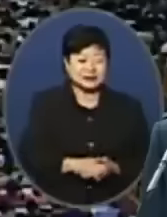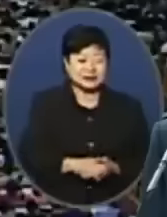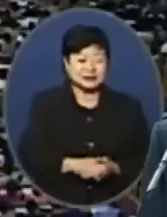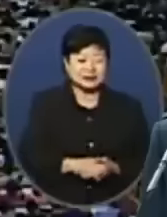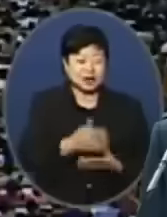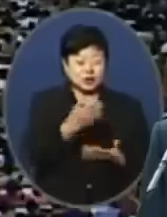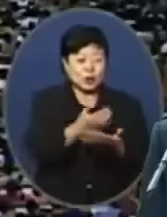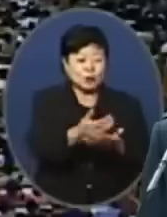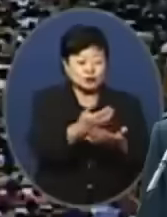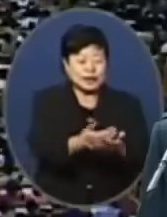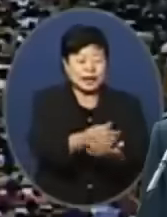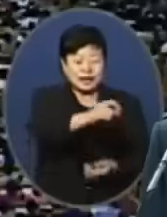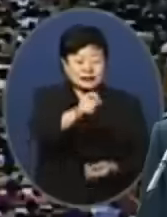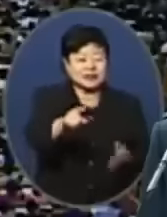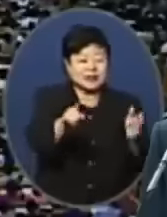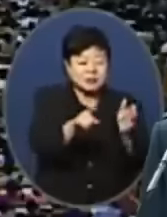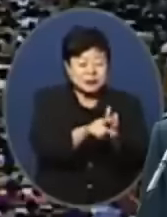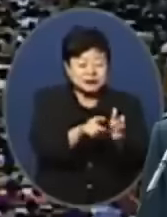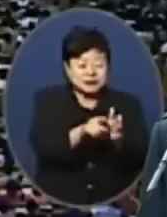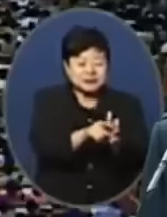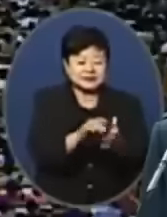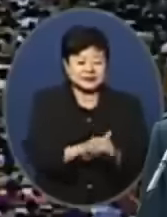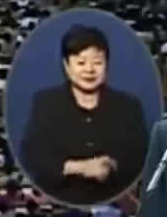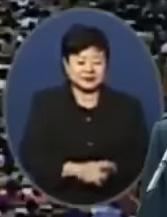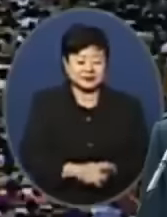논문에 믿음이라는 것은